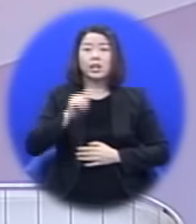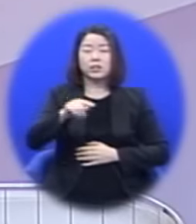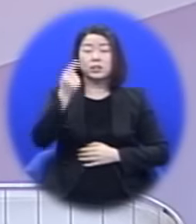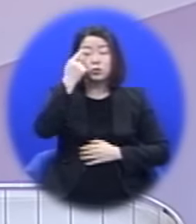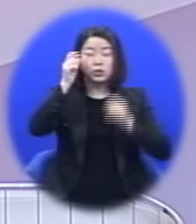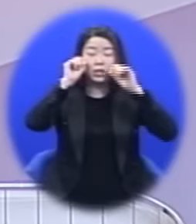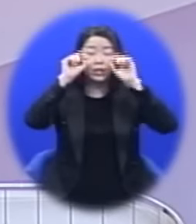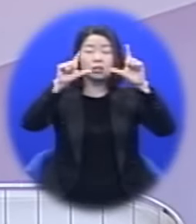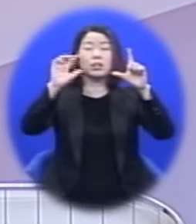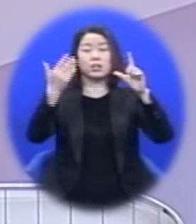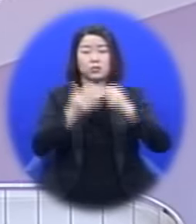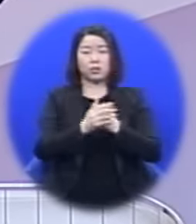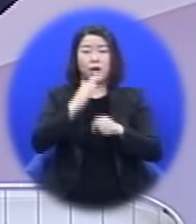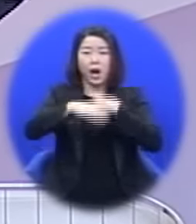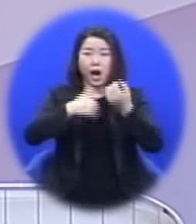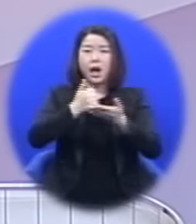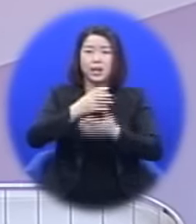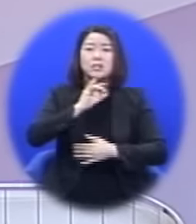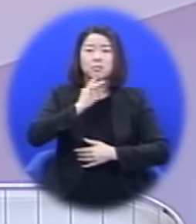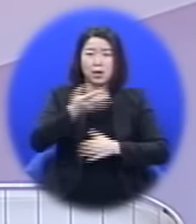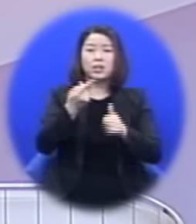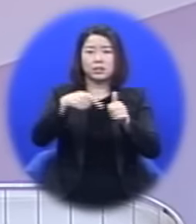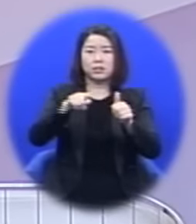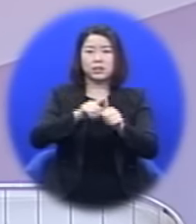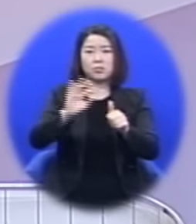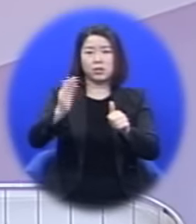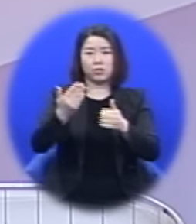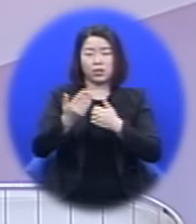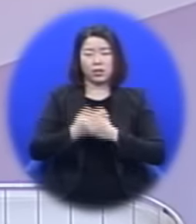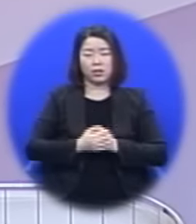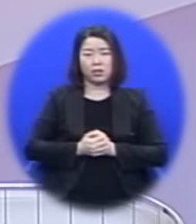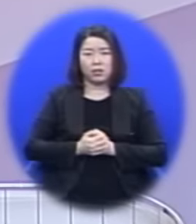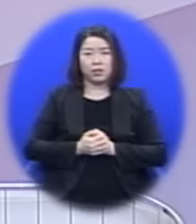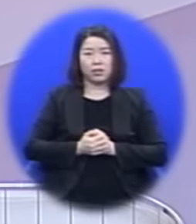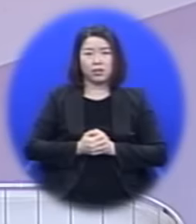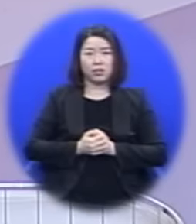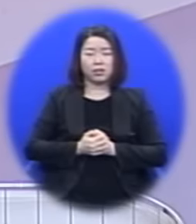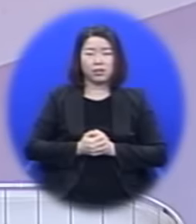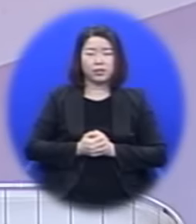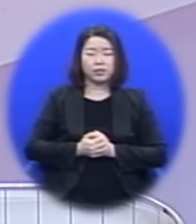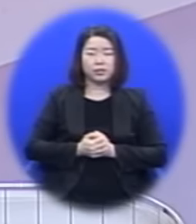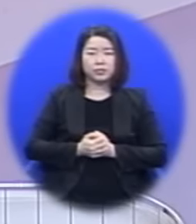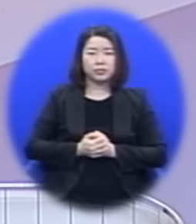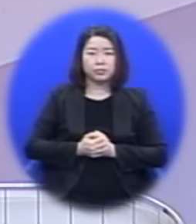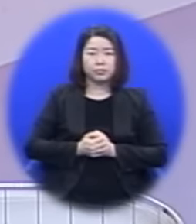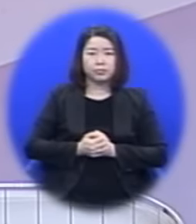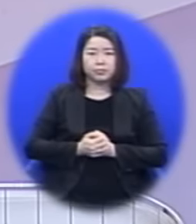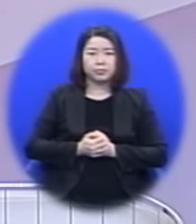뜨였어요. 하나님만 의지하면 되는구나.